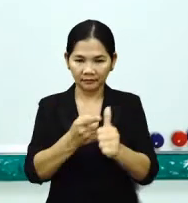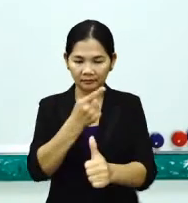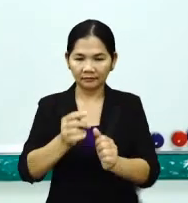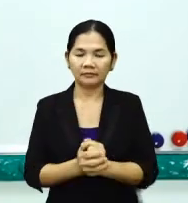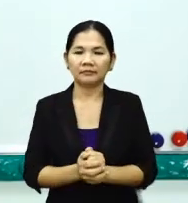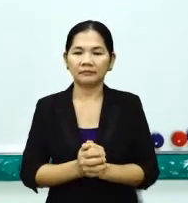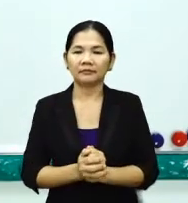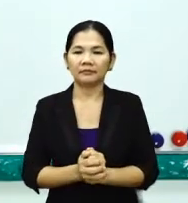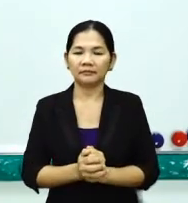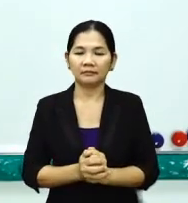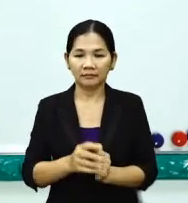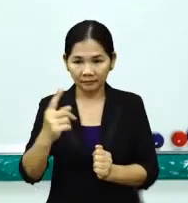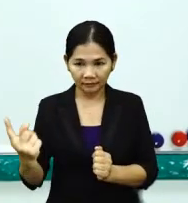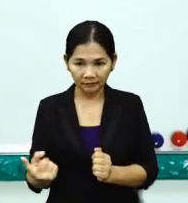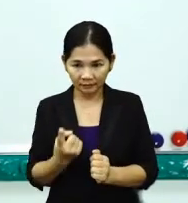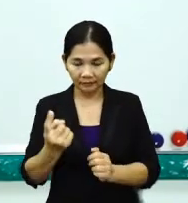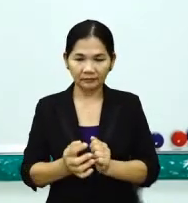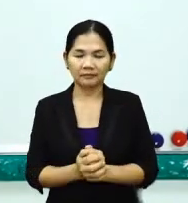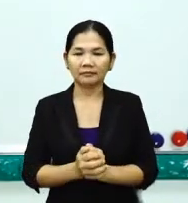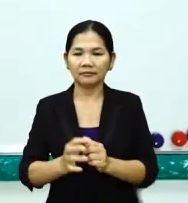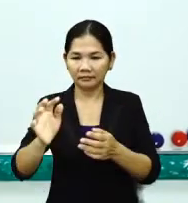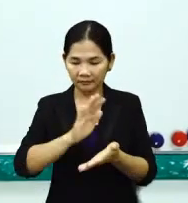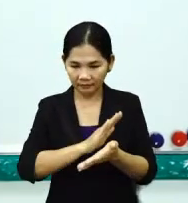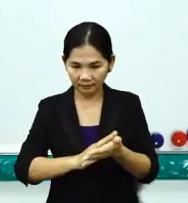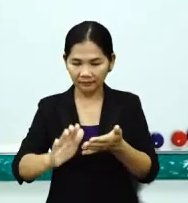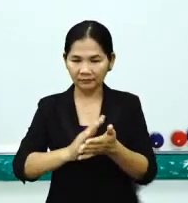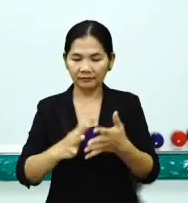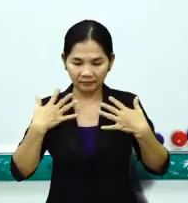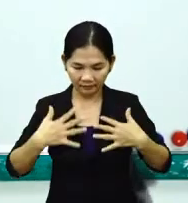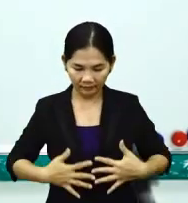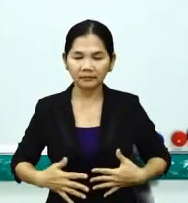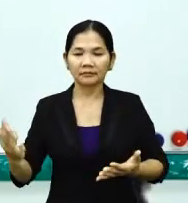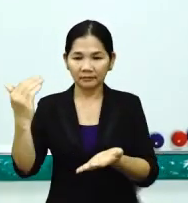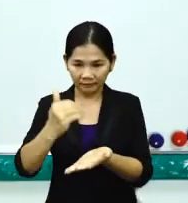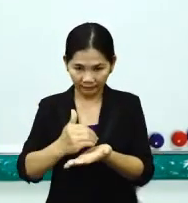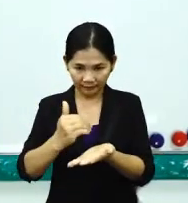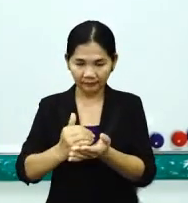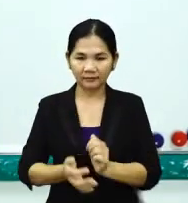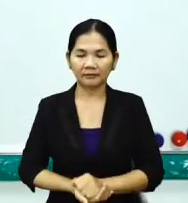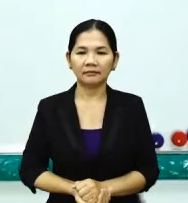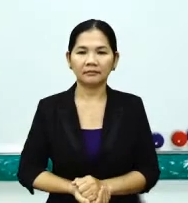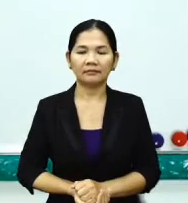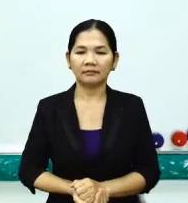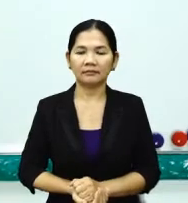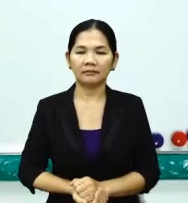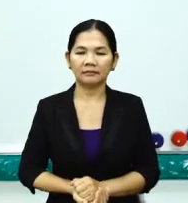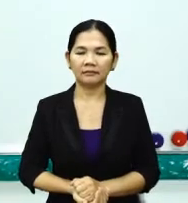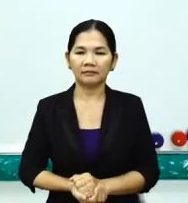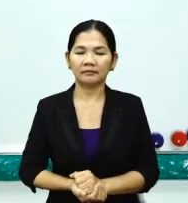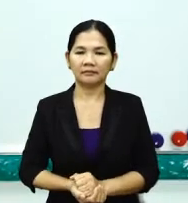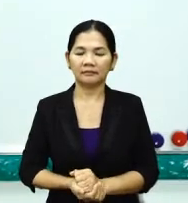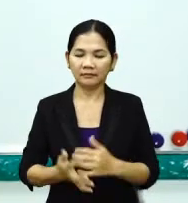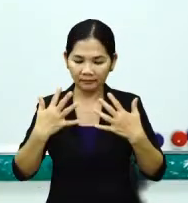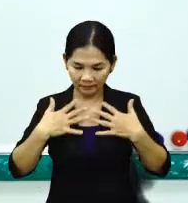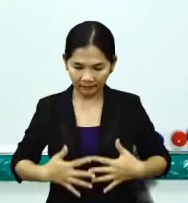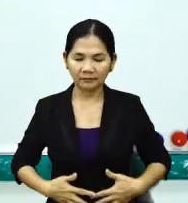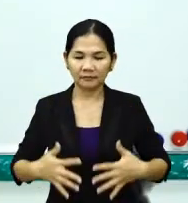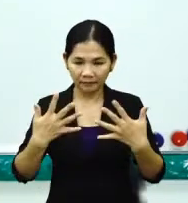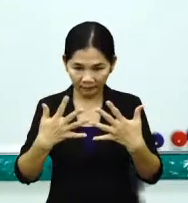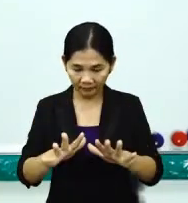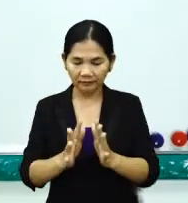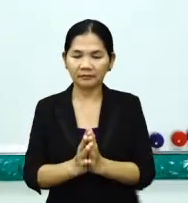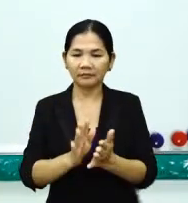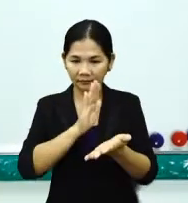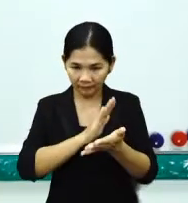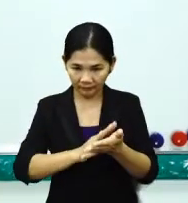riêng con tay anh ta Chẳng thua ảnh hàm hái xâm ác luôn pram trên nịch nha con á Chà con ba nguyên tức xâm ác luôn pra rồi rồi hài